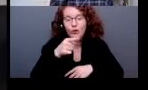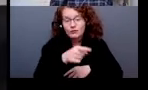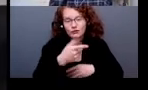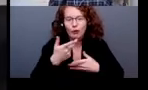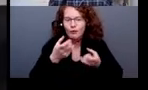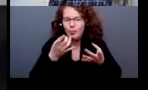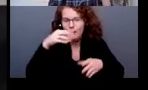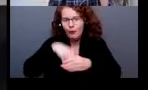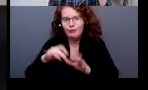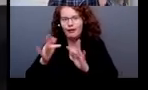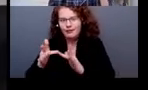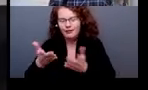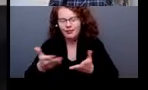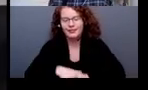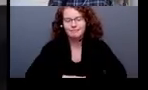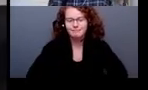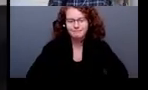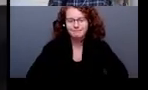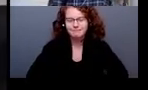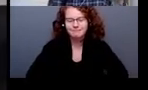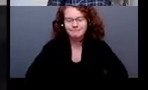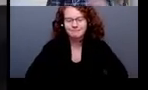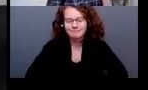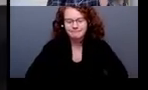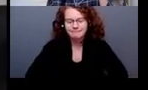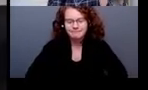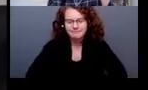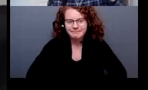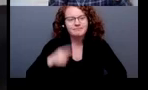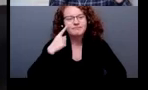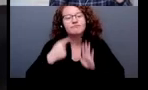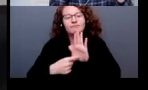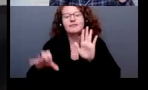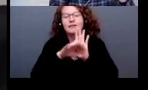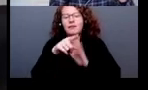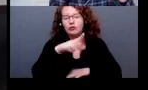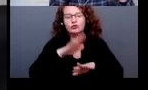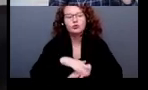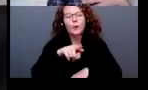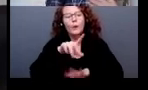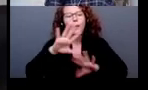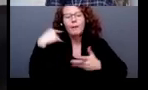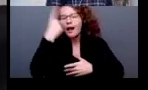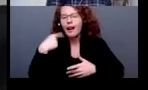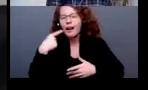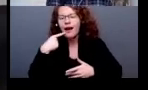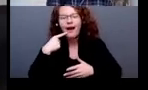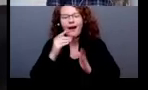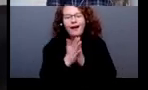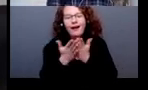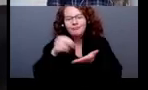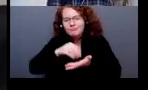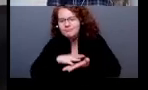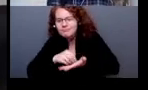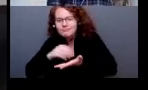forcément... partagé. Donc ici encore une image du carnet de ce technicien avec qui j'ai d'ailleurs passé